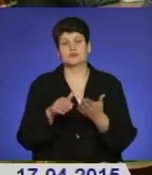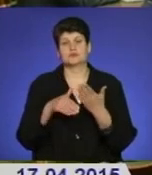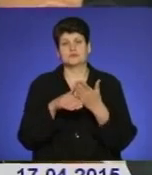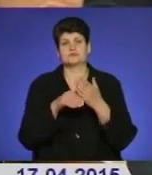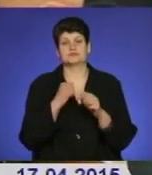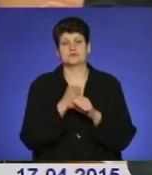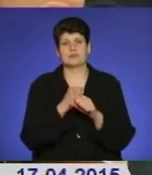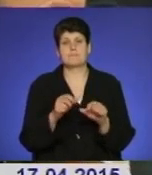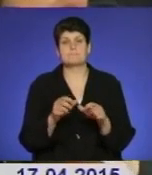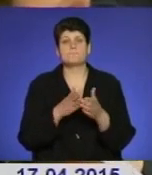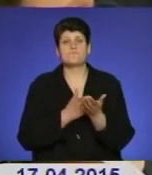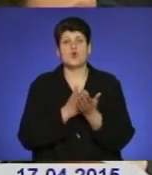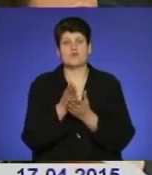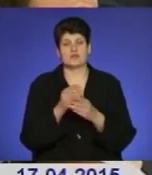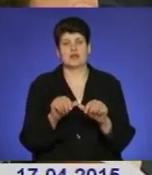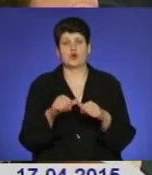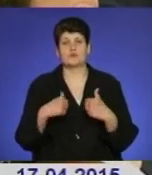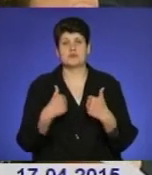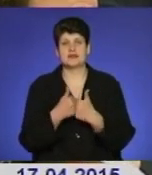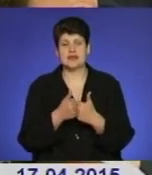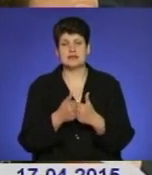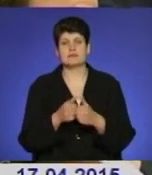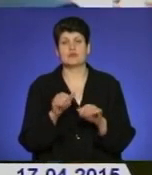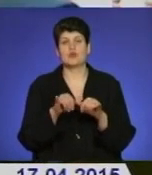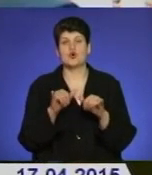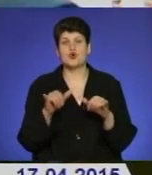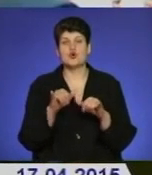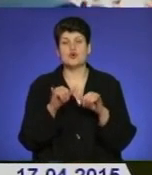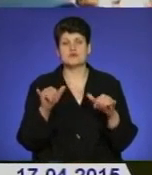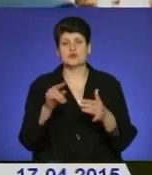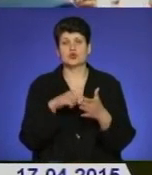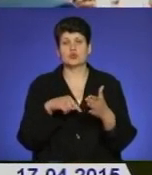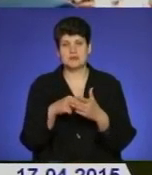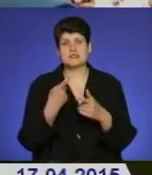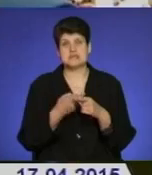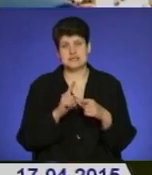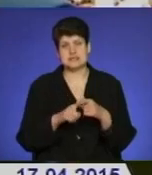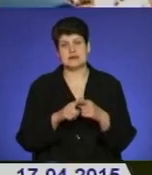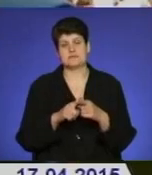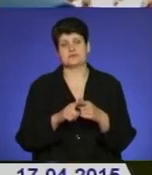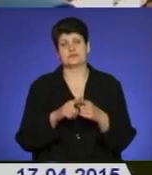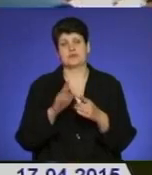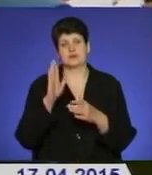парламенту, бо розвиток міст і регіонів – це запорука багатої держави, наголошують вони.